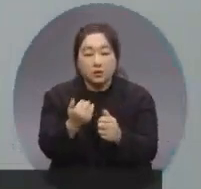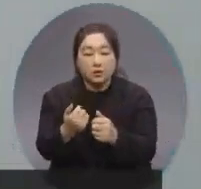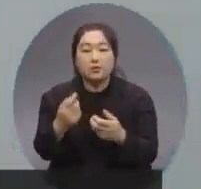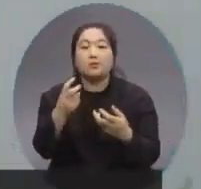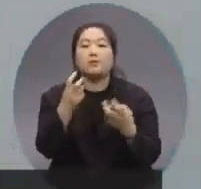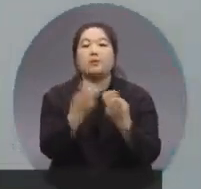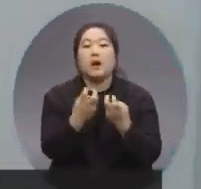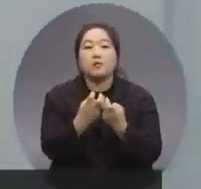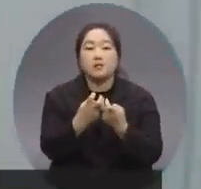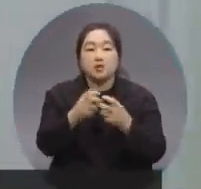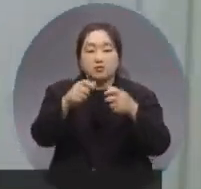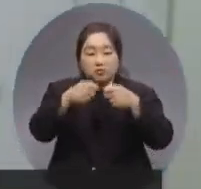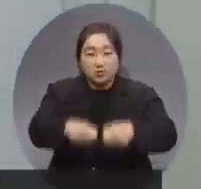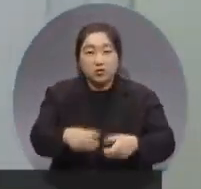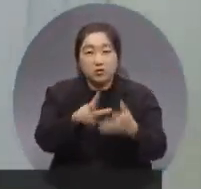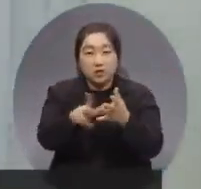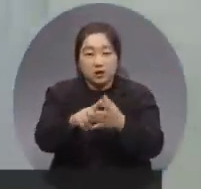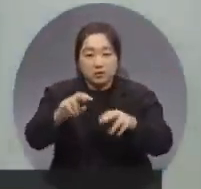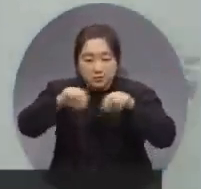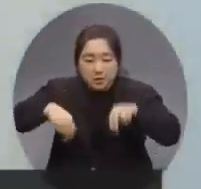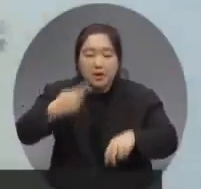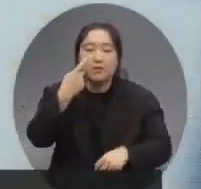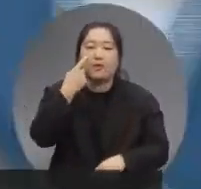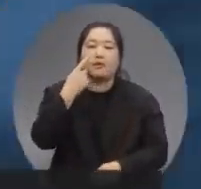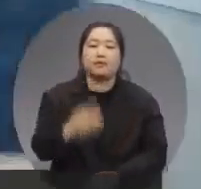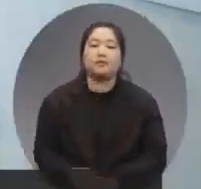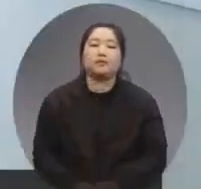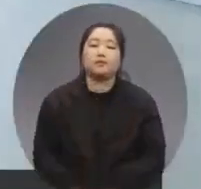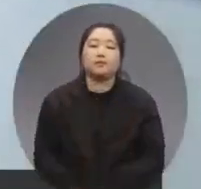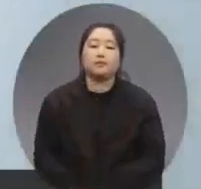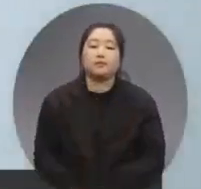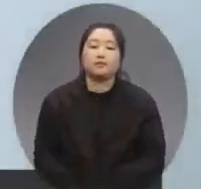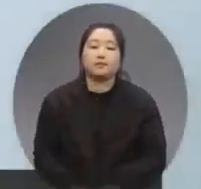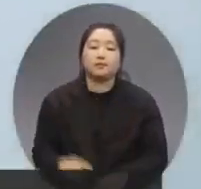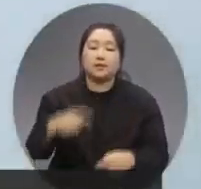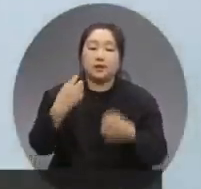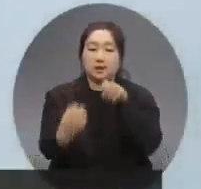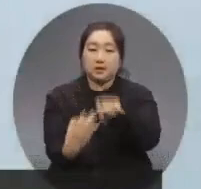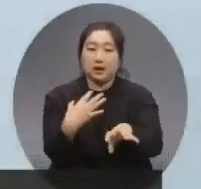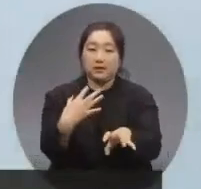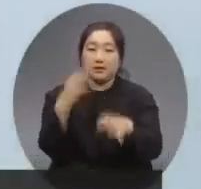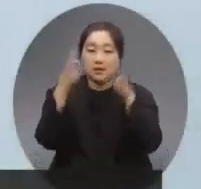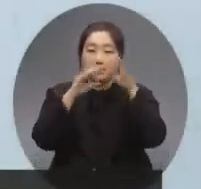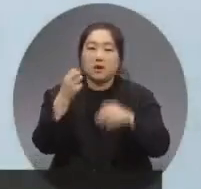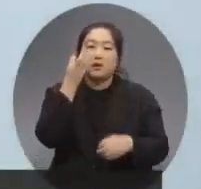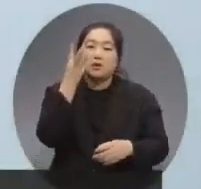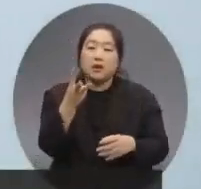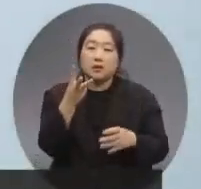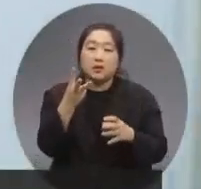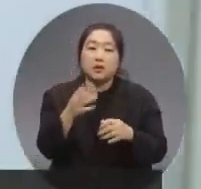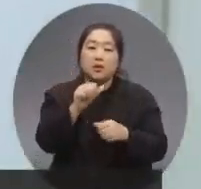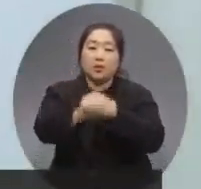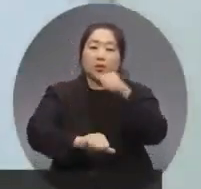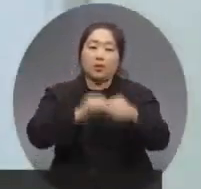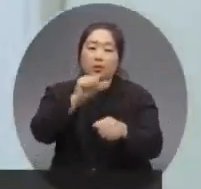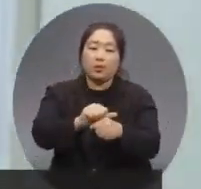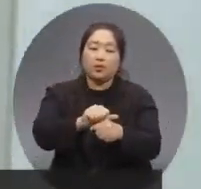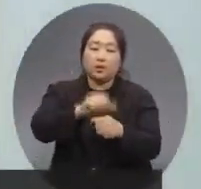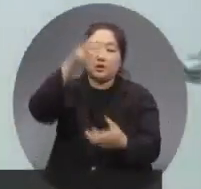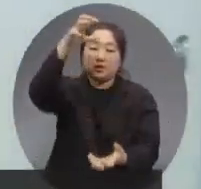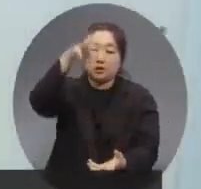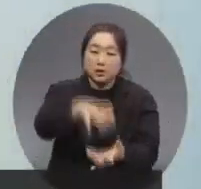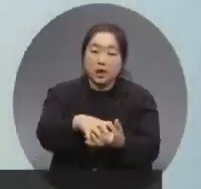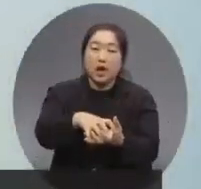수법을 구체적인 데이터들을 통해 파헤쳐보기로 했습니다. MBC 충북은 그 답을 찾기 위해 석 달에 걸쳐 5년치 미성년자